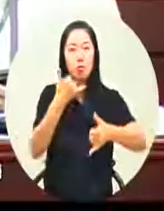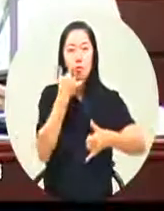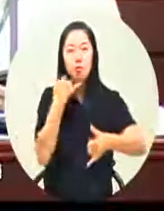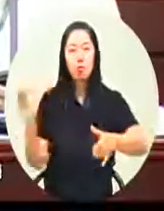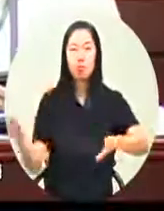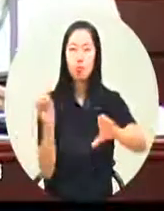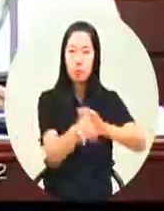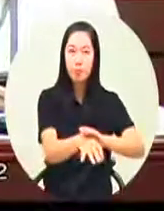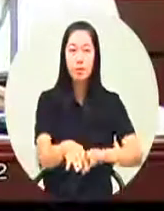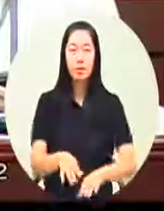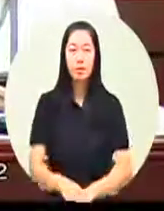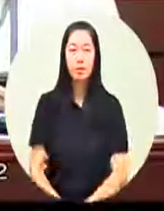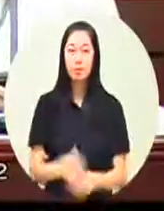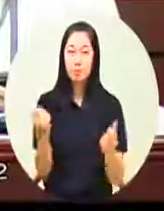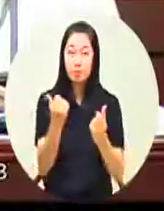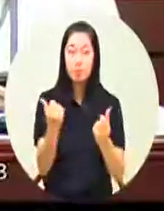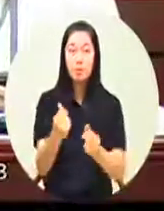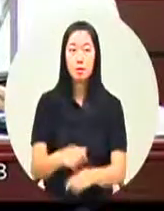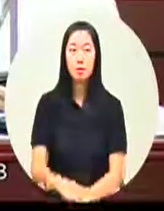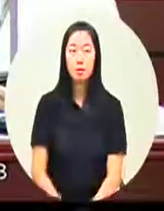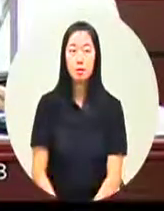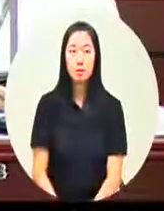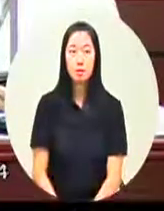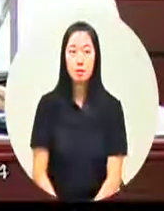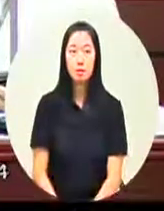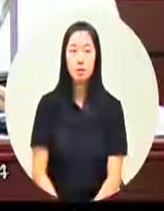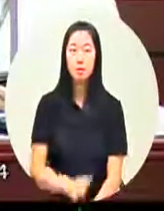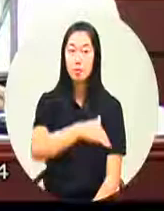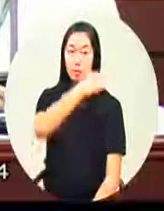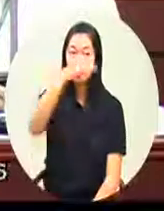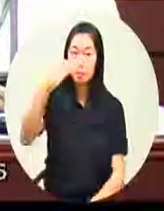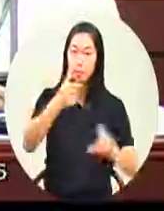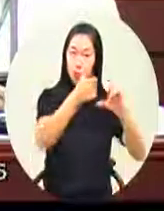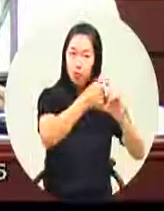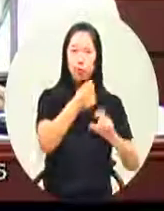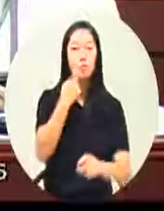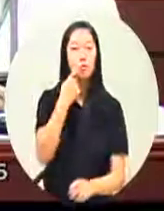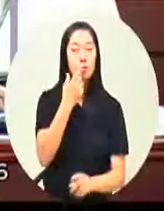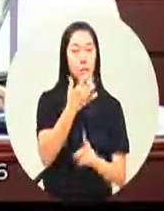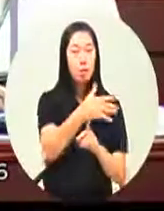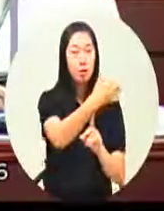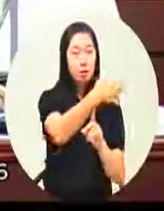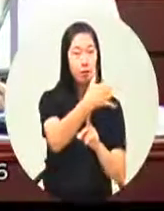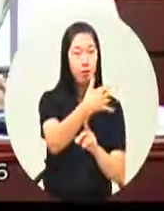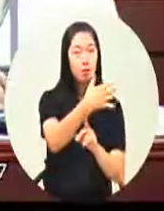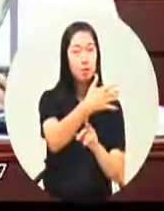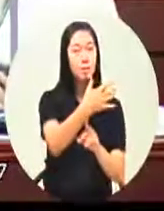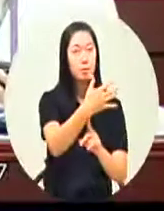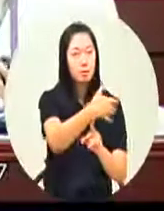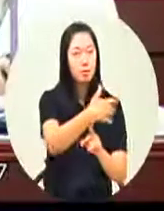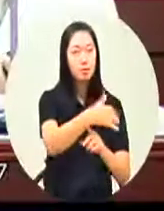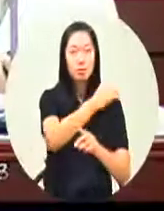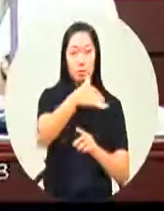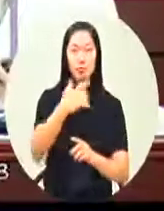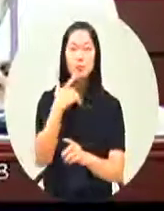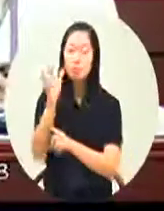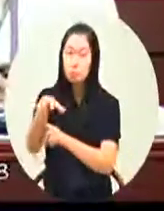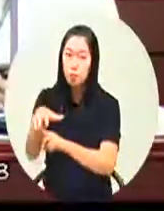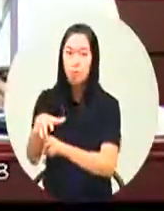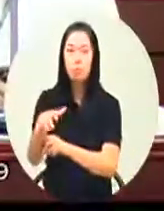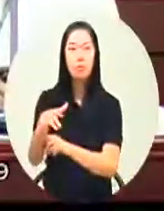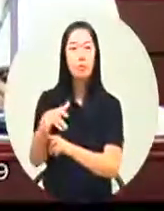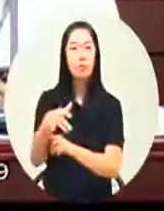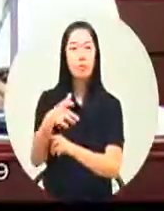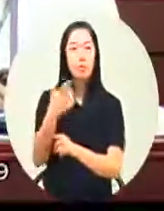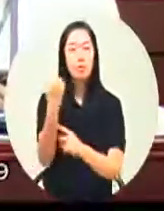让比较属于山区或是奇美地区的游客也好，或是居民也好，能够快